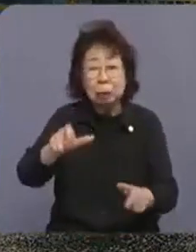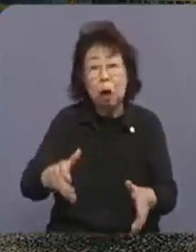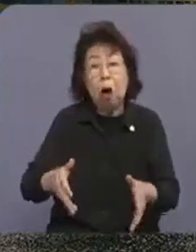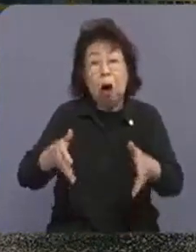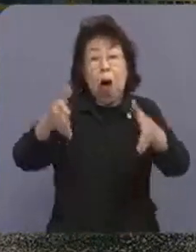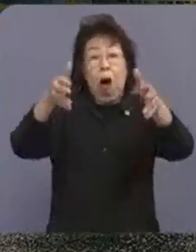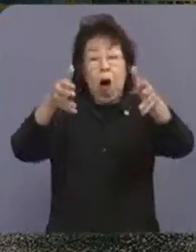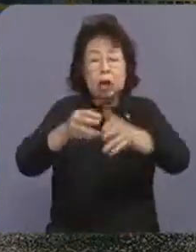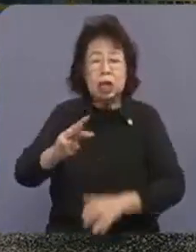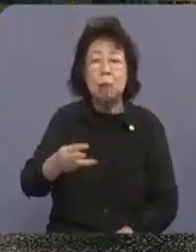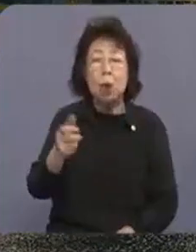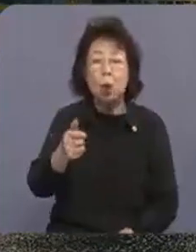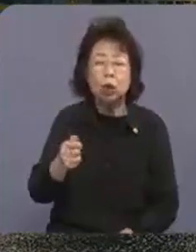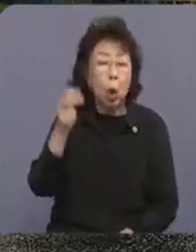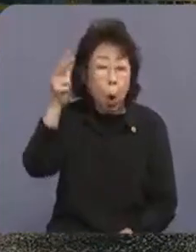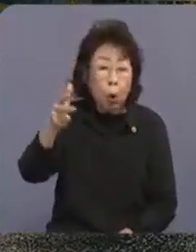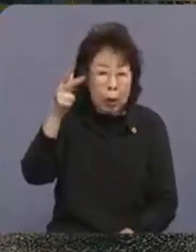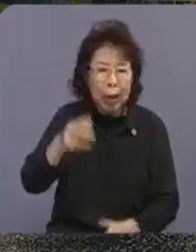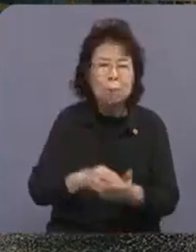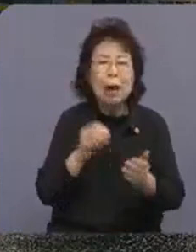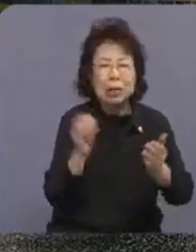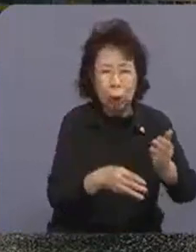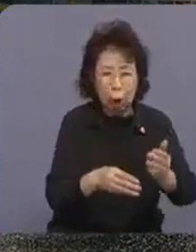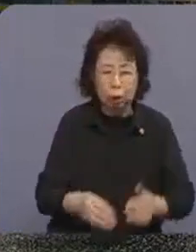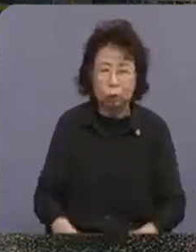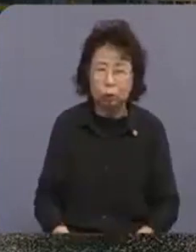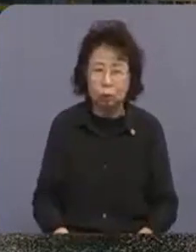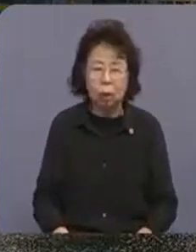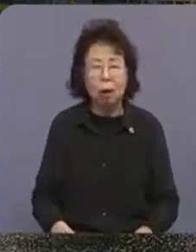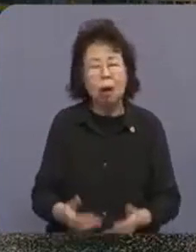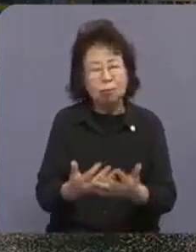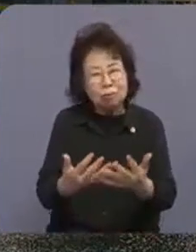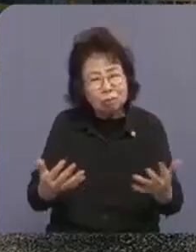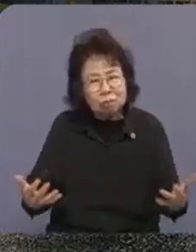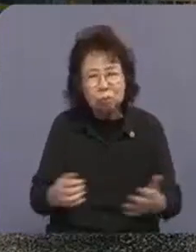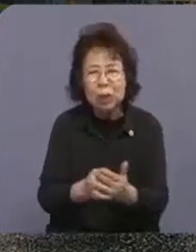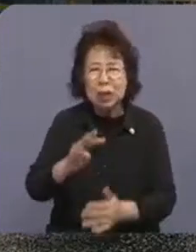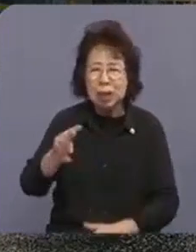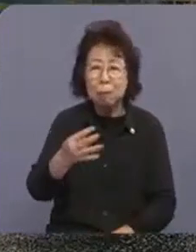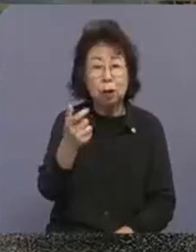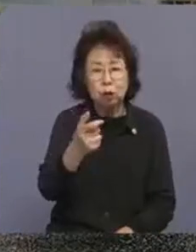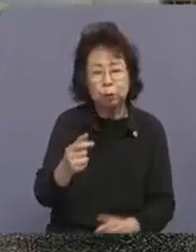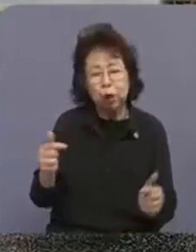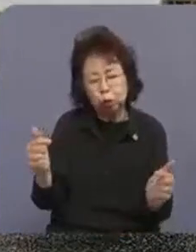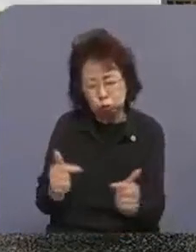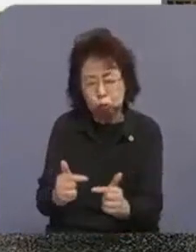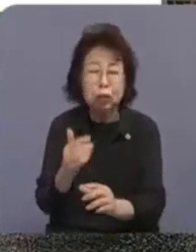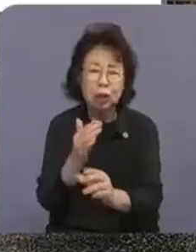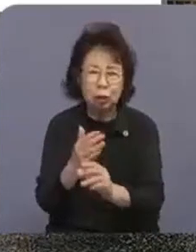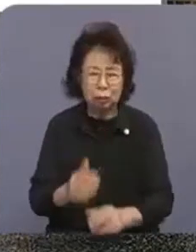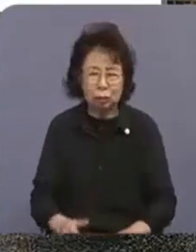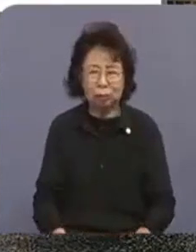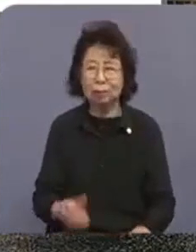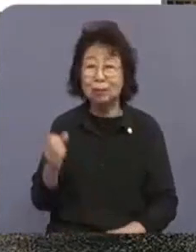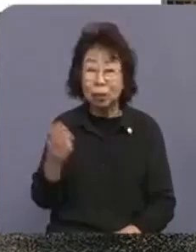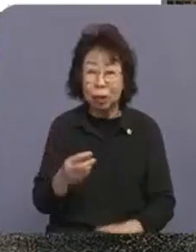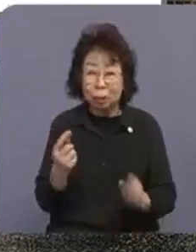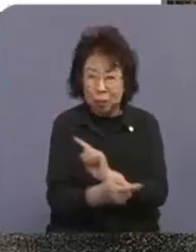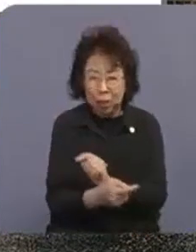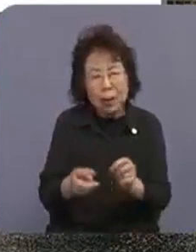325c 규모의 호텔이 빠졌고 컨벤션 시설도 460억 줄었습니다 대신